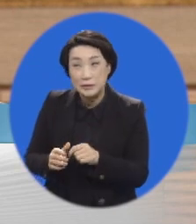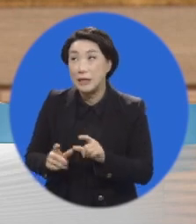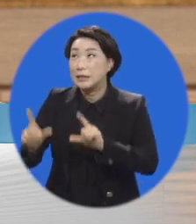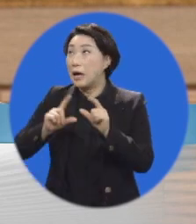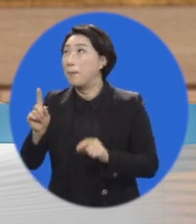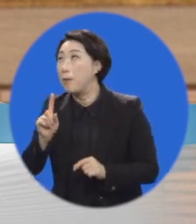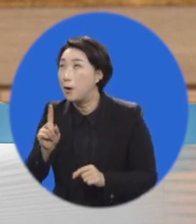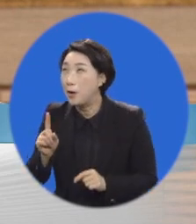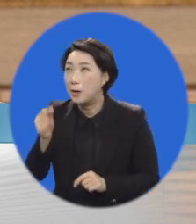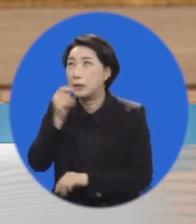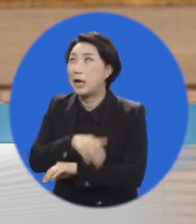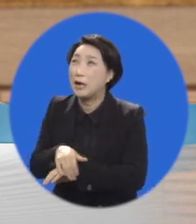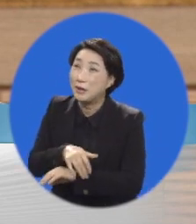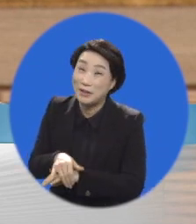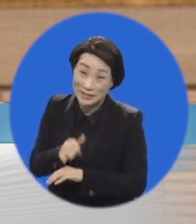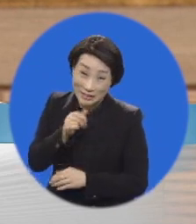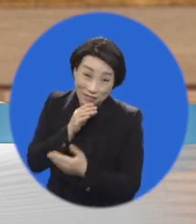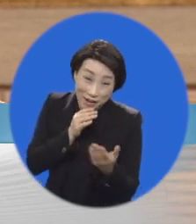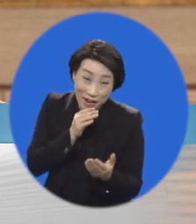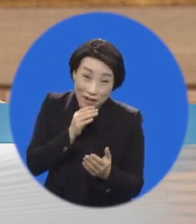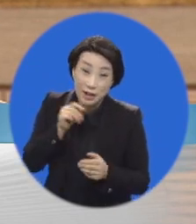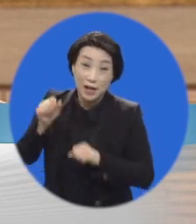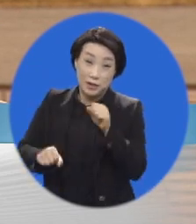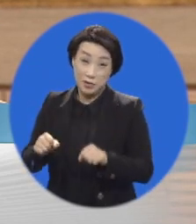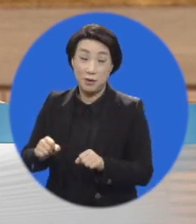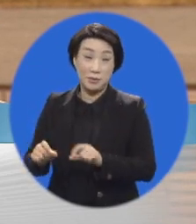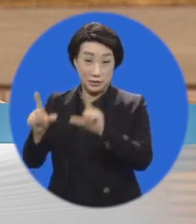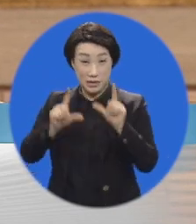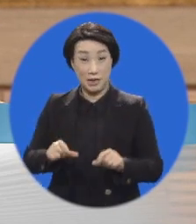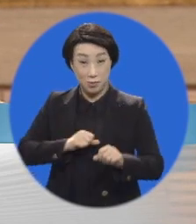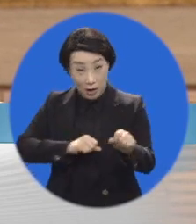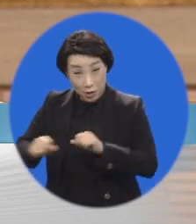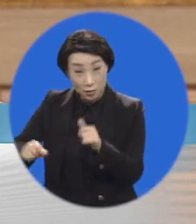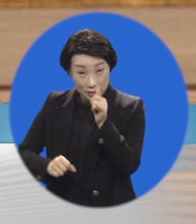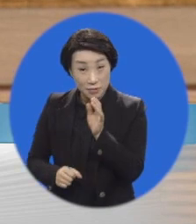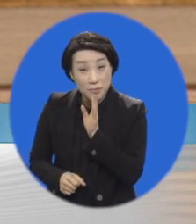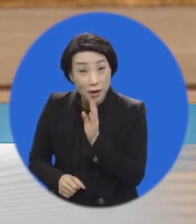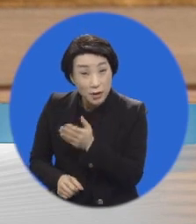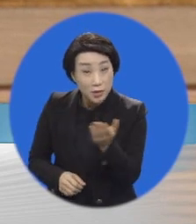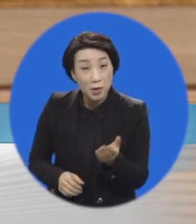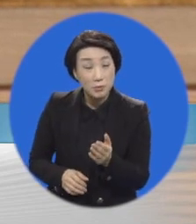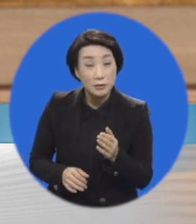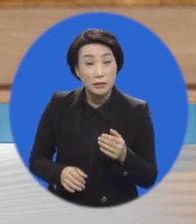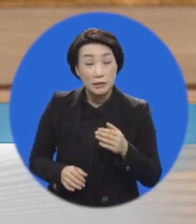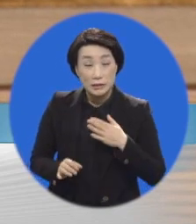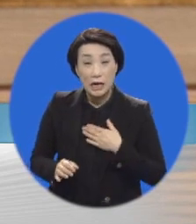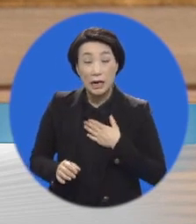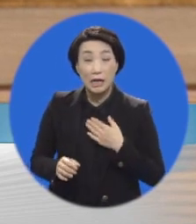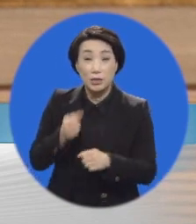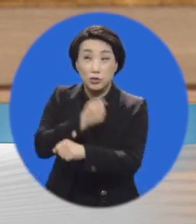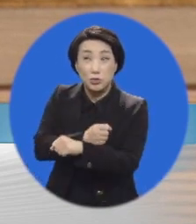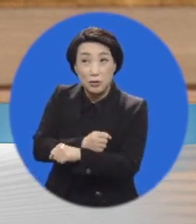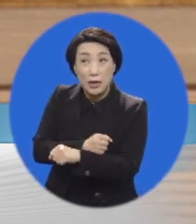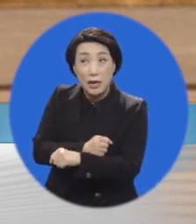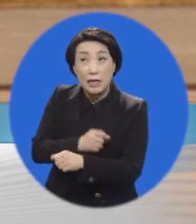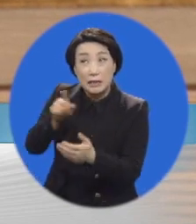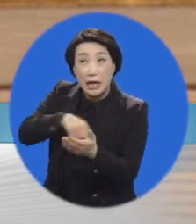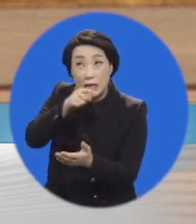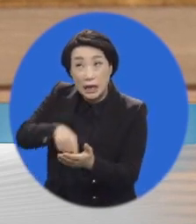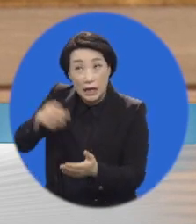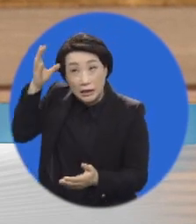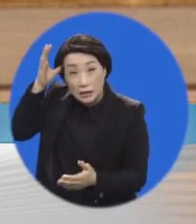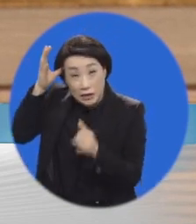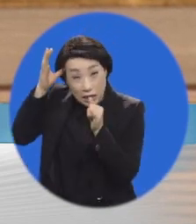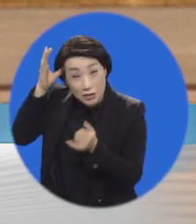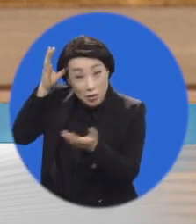살 것인가 계획하고 실천하면서 크게 활동하면서 자기 소구에 대한 기대를